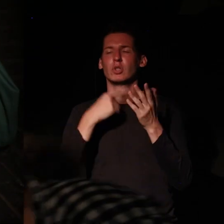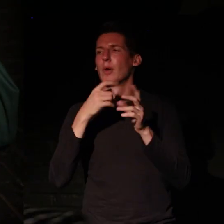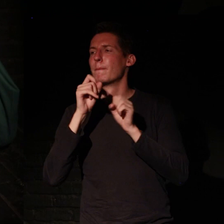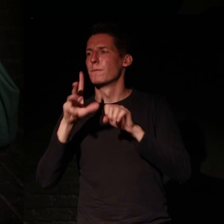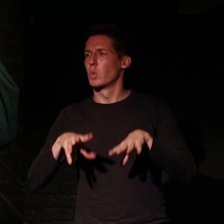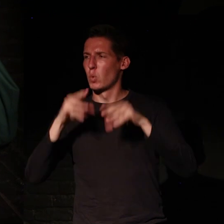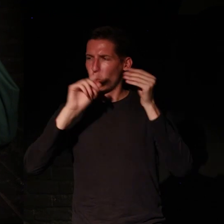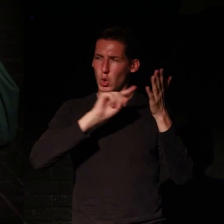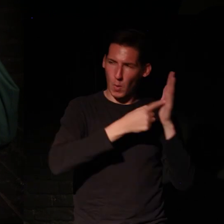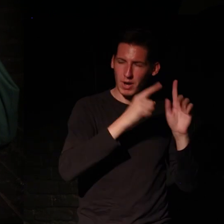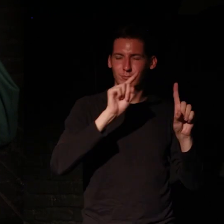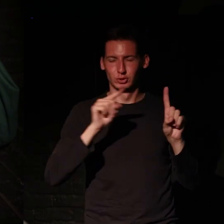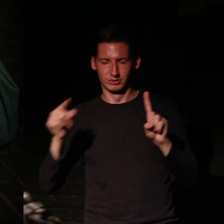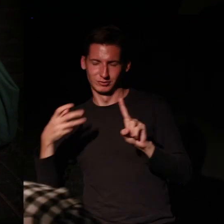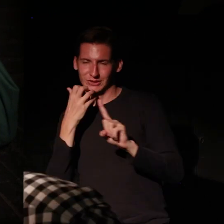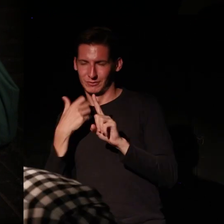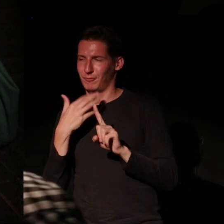czy lepiej jest na przykład